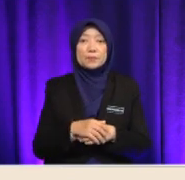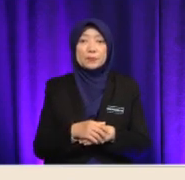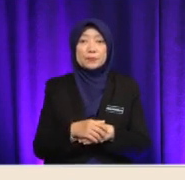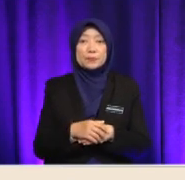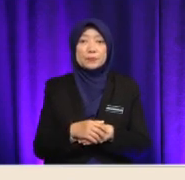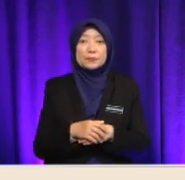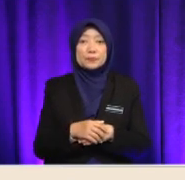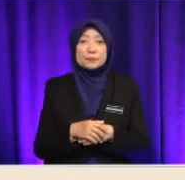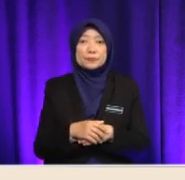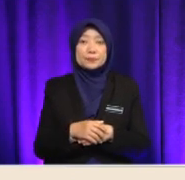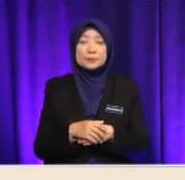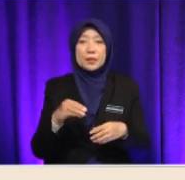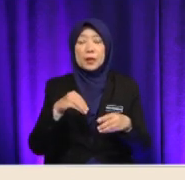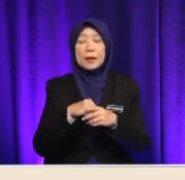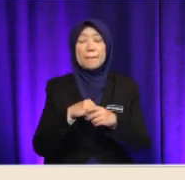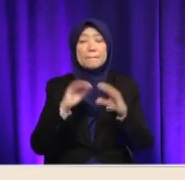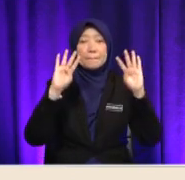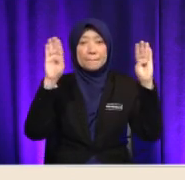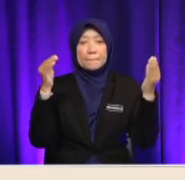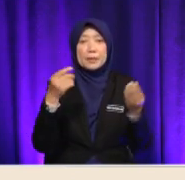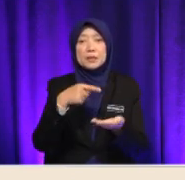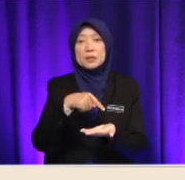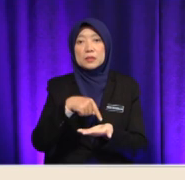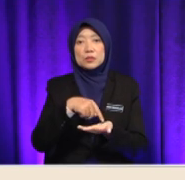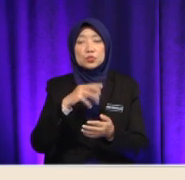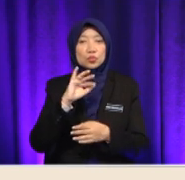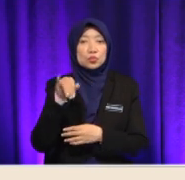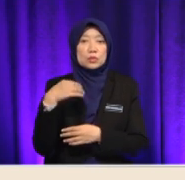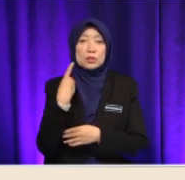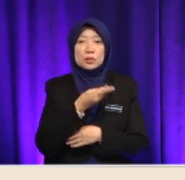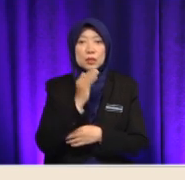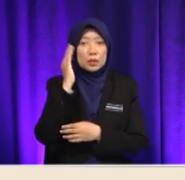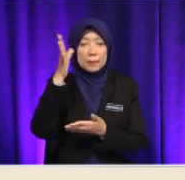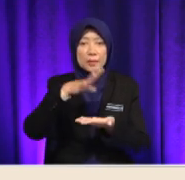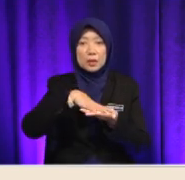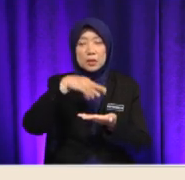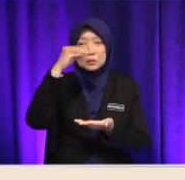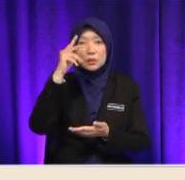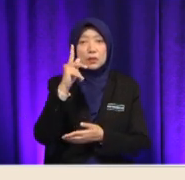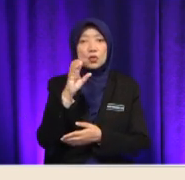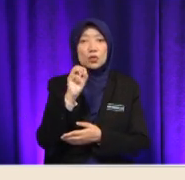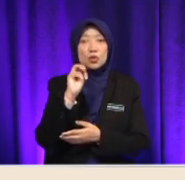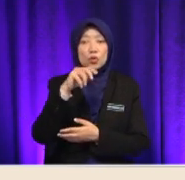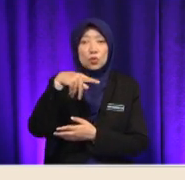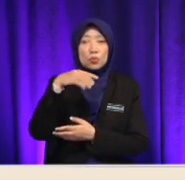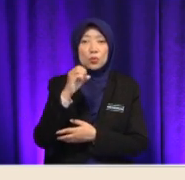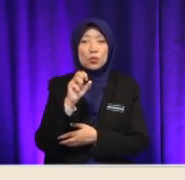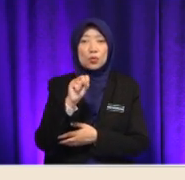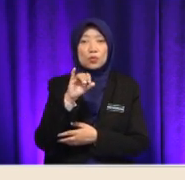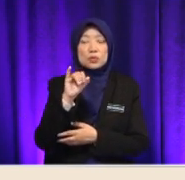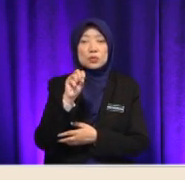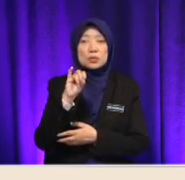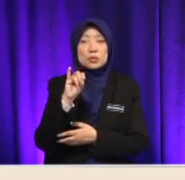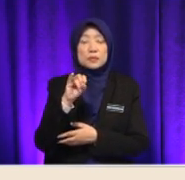dalam bab ini kita akan belajar juga Melaka komposisi berdasarkan tema image dan juga